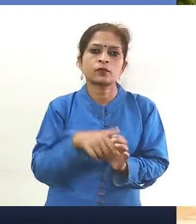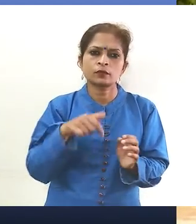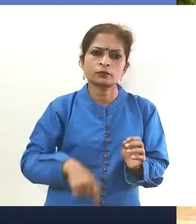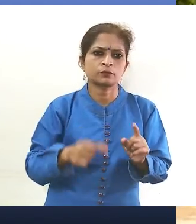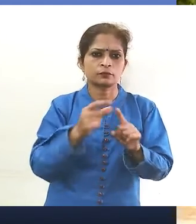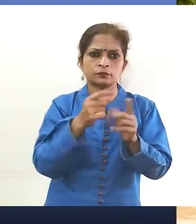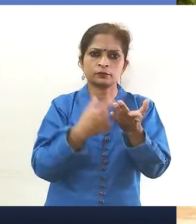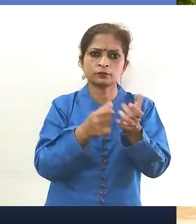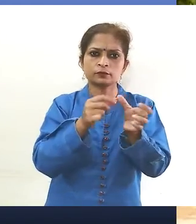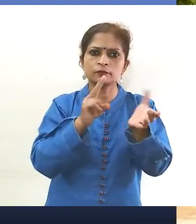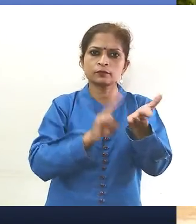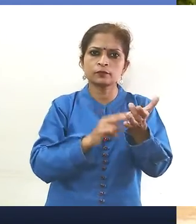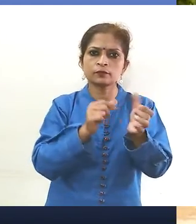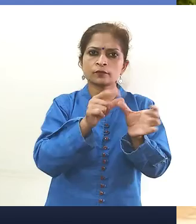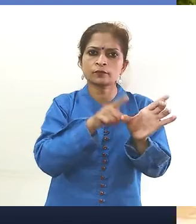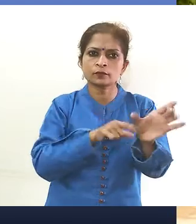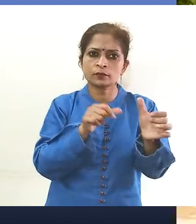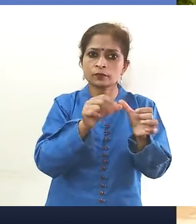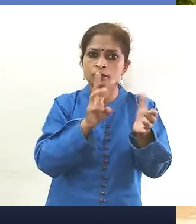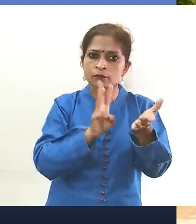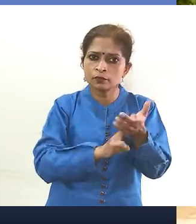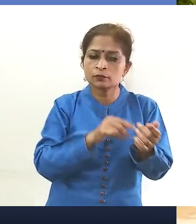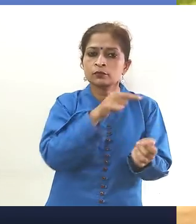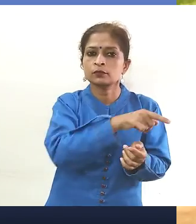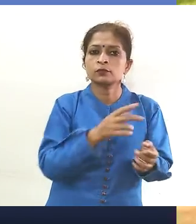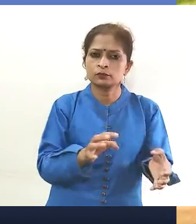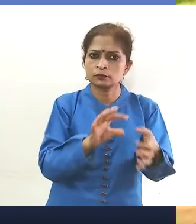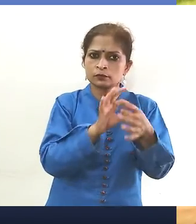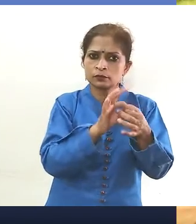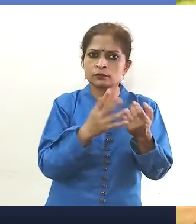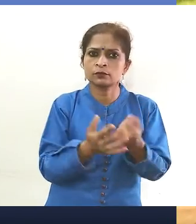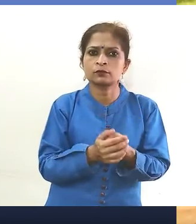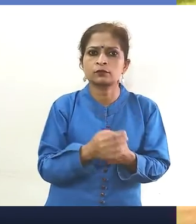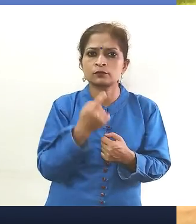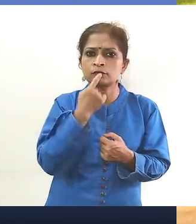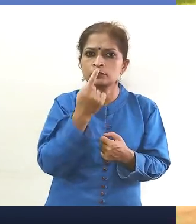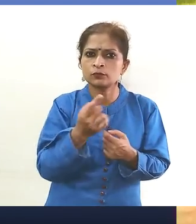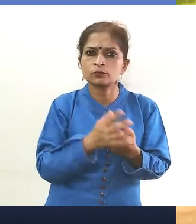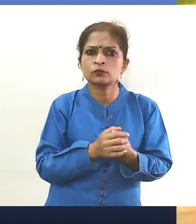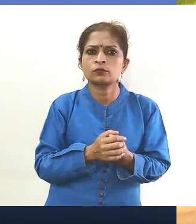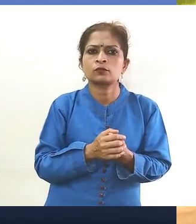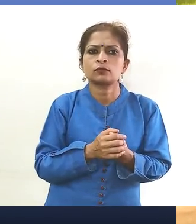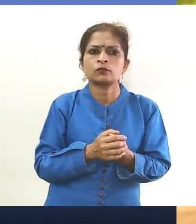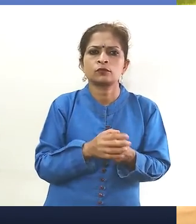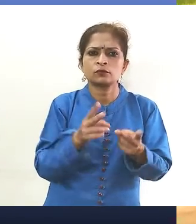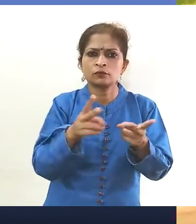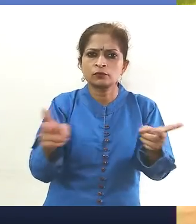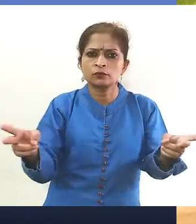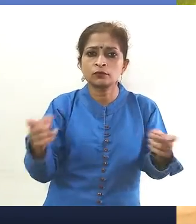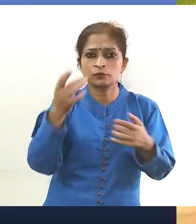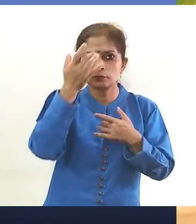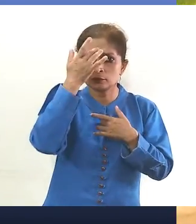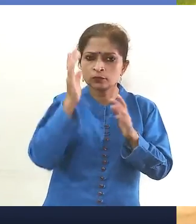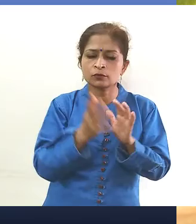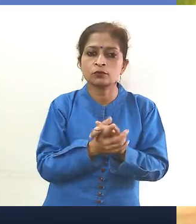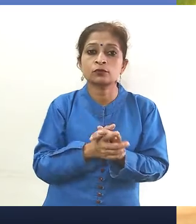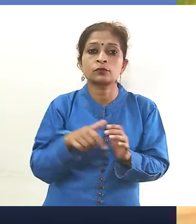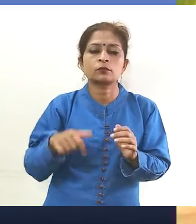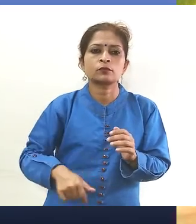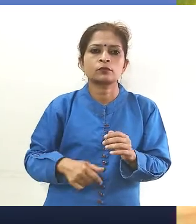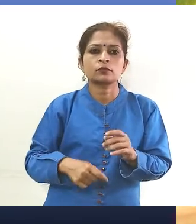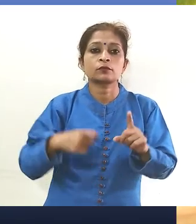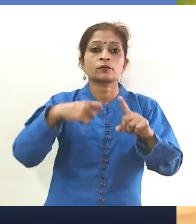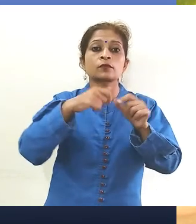जैसे प्राणायाम के संदर्भ में हम कहते हैं कि असाध्य रोग होने पर कपालभाति, अनुलोम विलोम की मात्रा बढ़ा